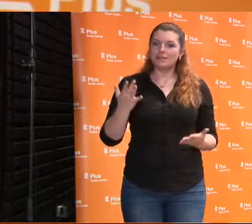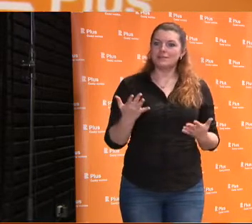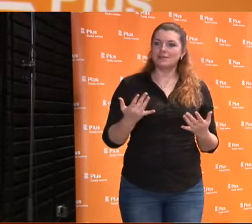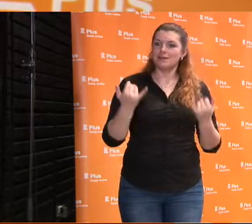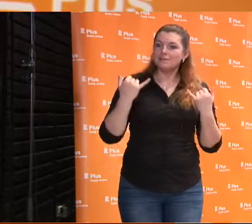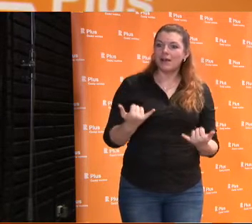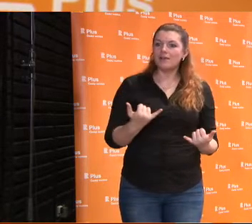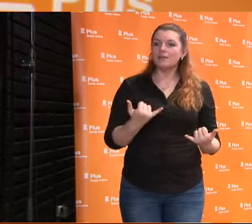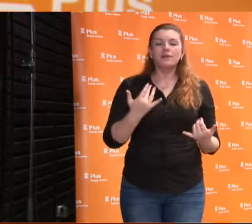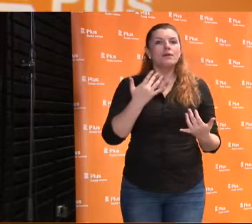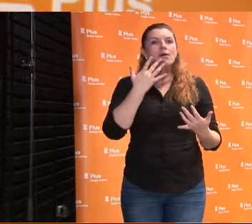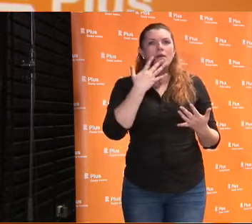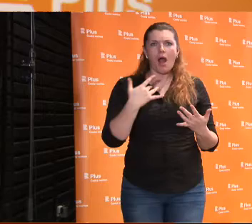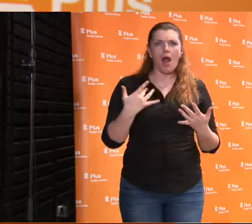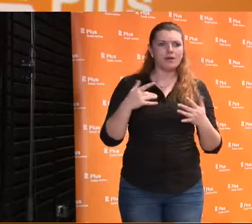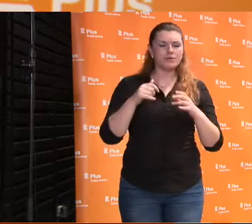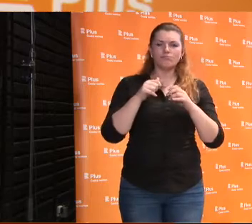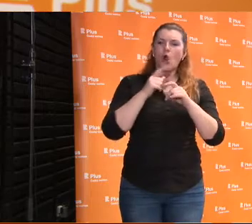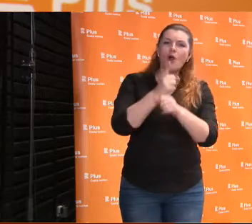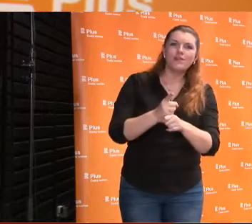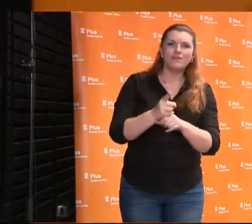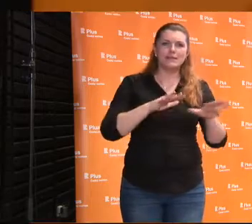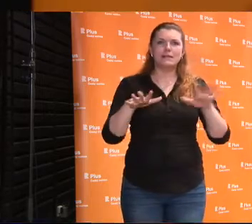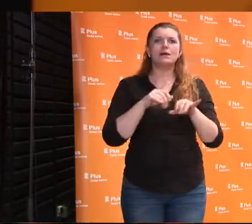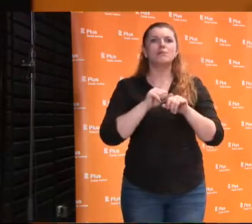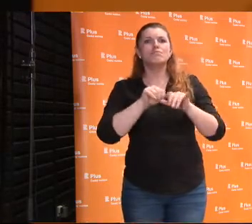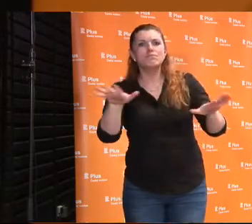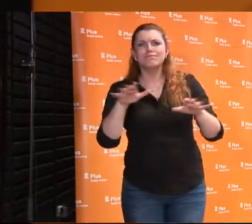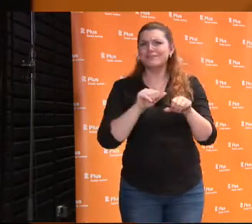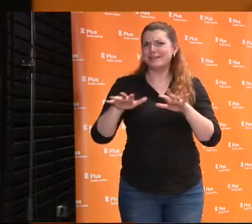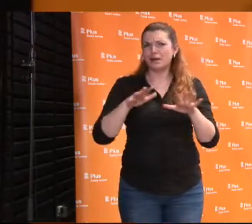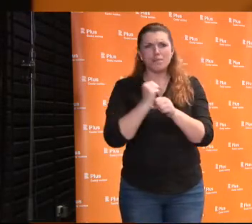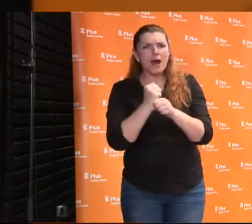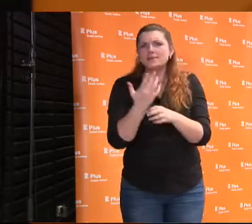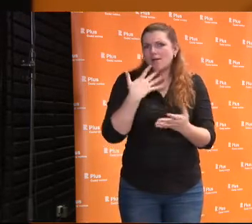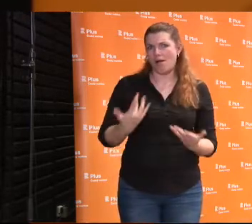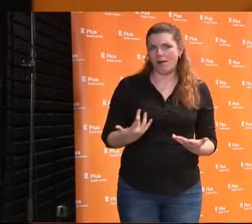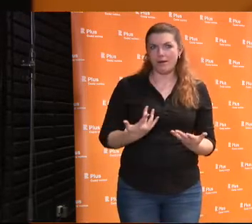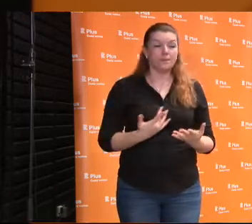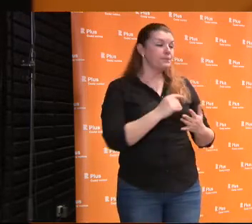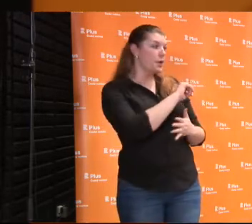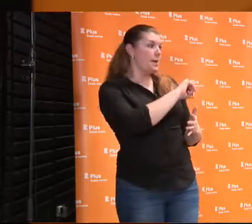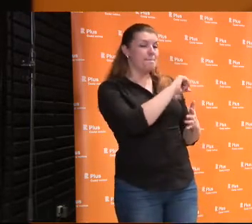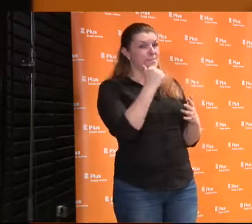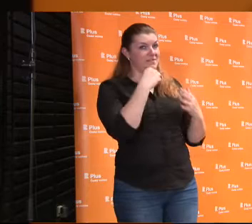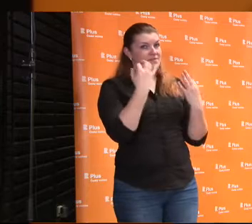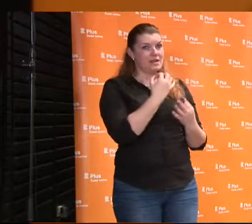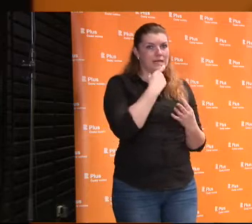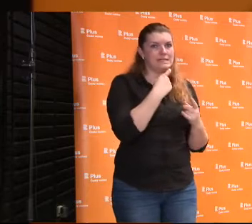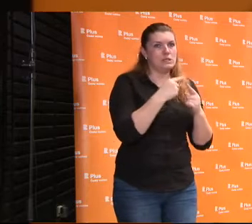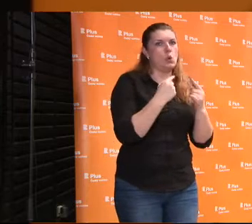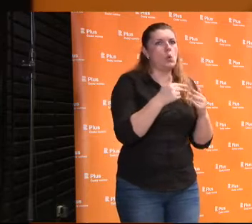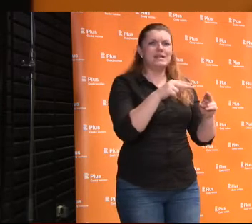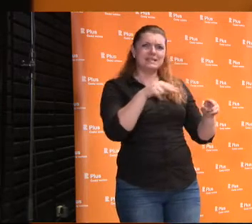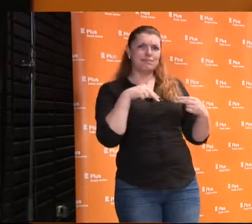odráží na trh práce? Jak ho proměňuje, jak ho formuje? Tak v prvé řadě bych ještě se vrátil k výroku pana profesora